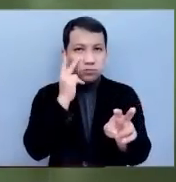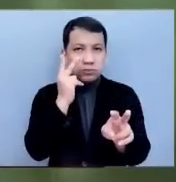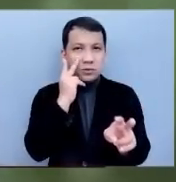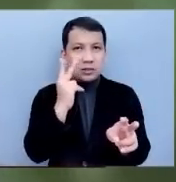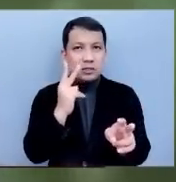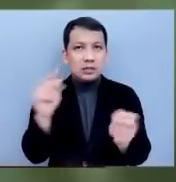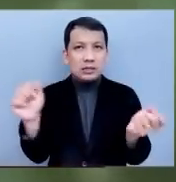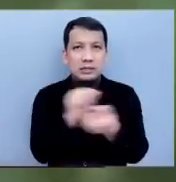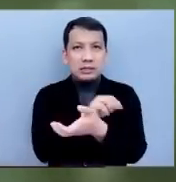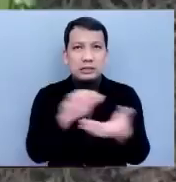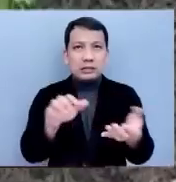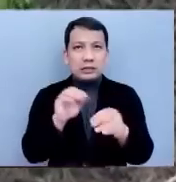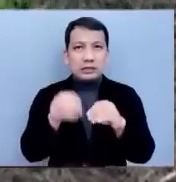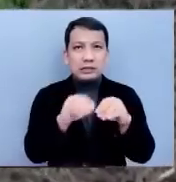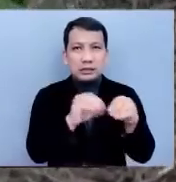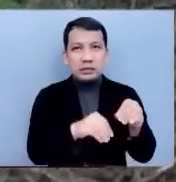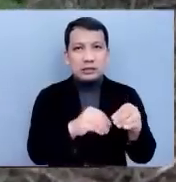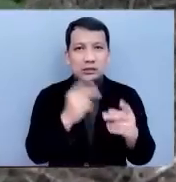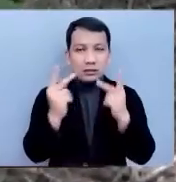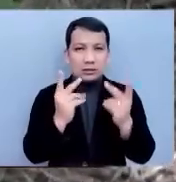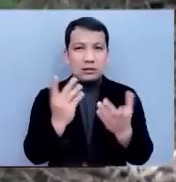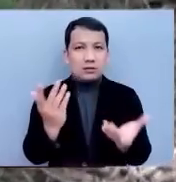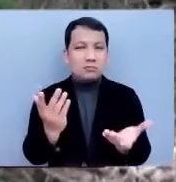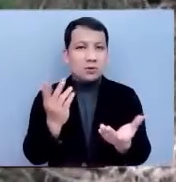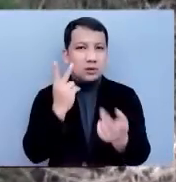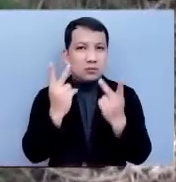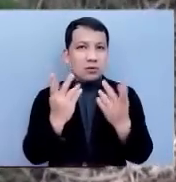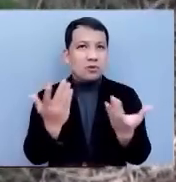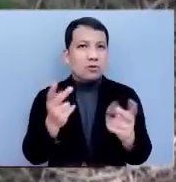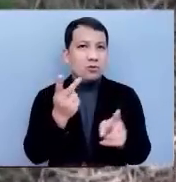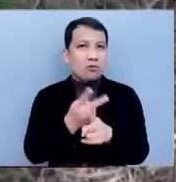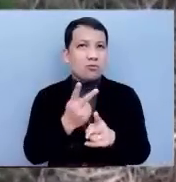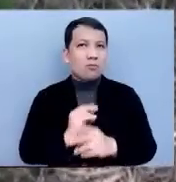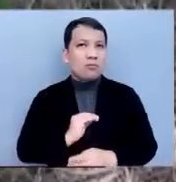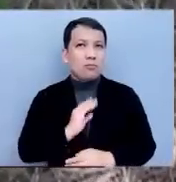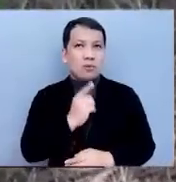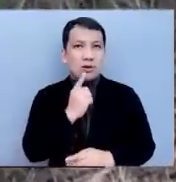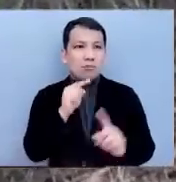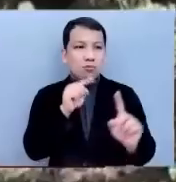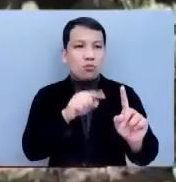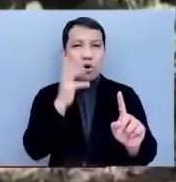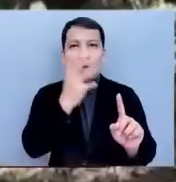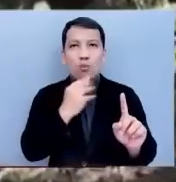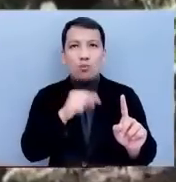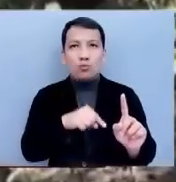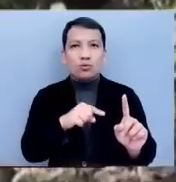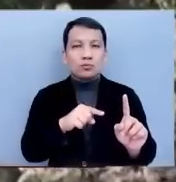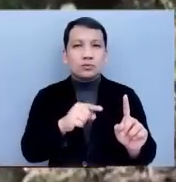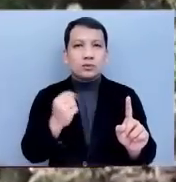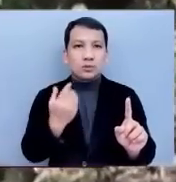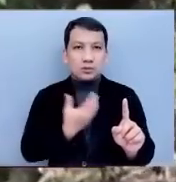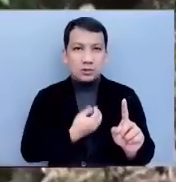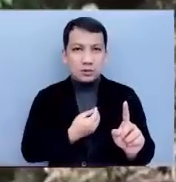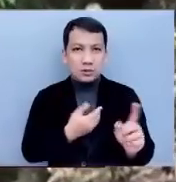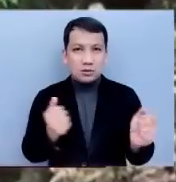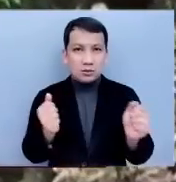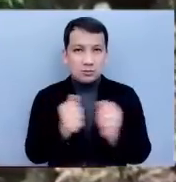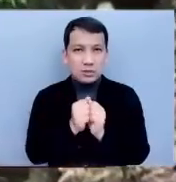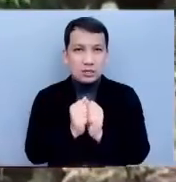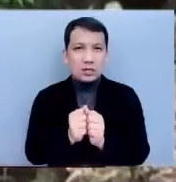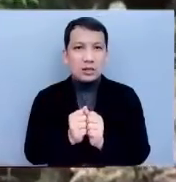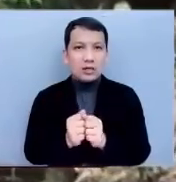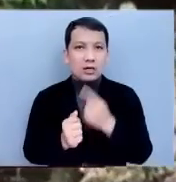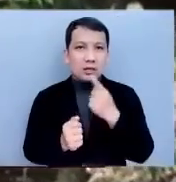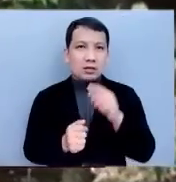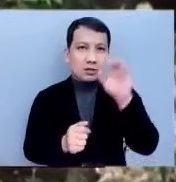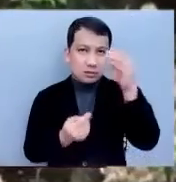ang mga pananim sa parke. Ang problema, wala raw may lakas ng loob na ituro ang mga salarin sa takot na madamay pa. Tinawag po